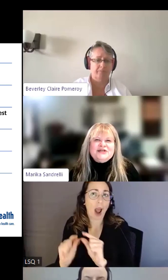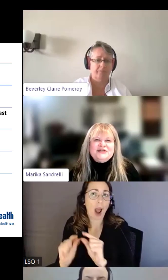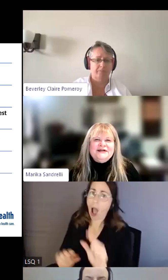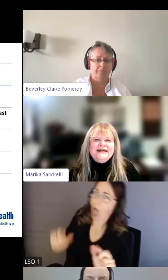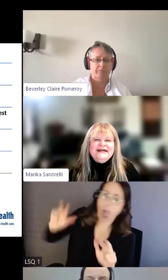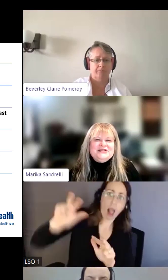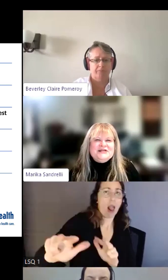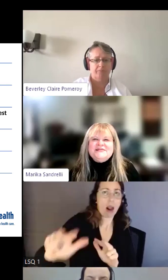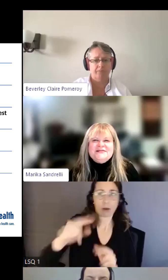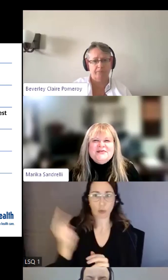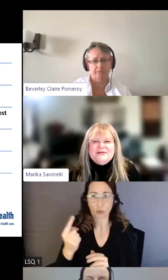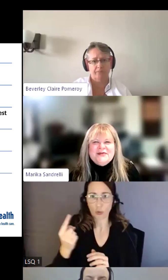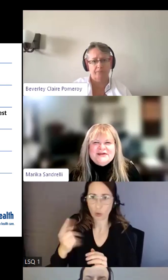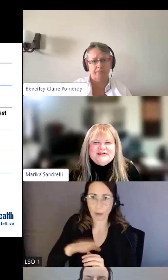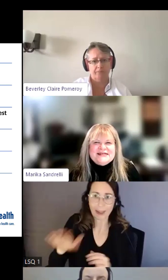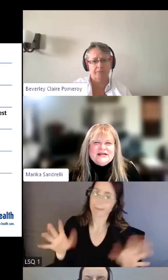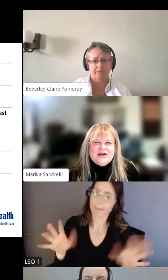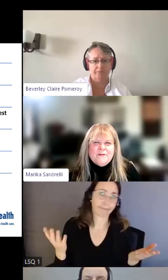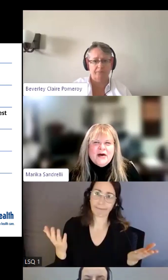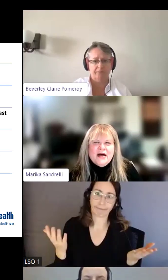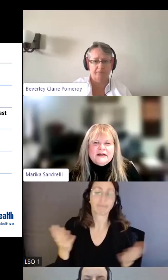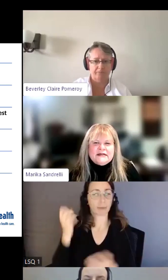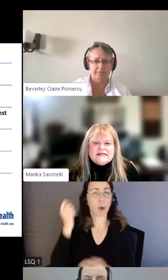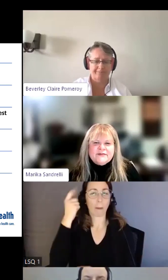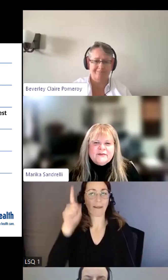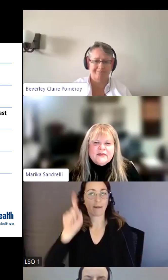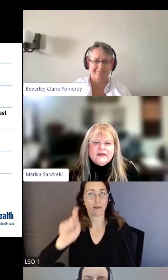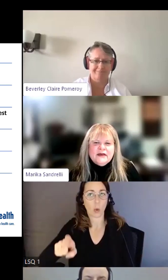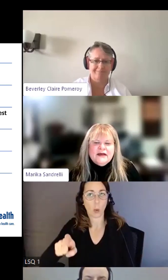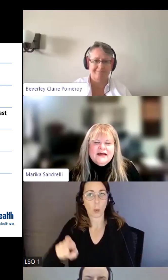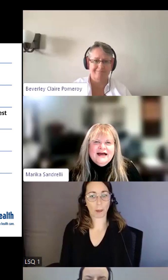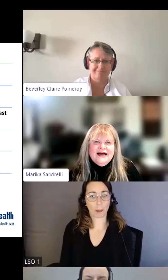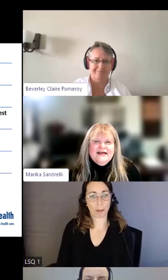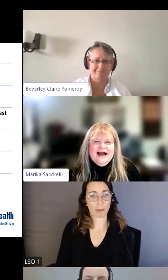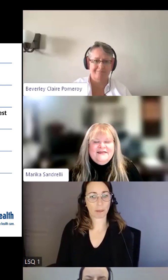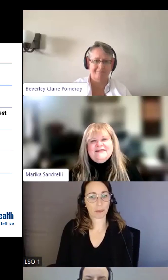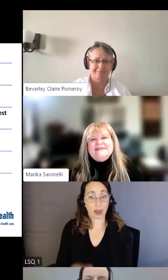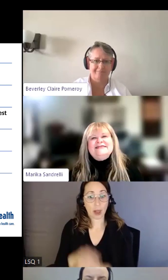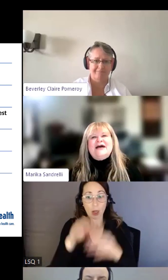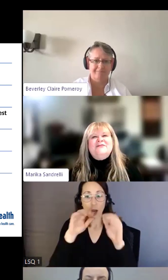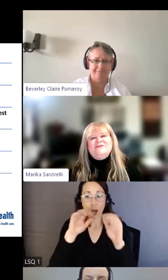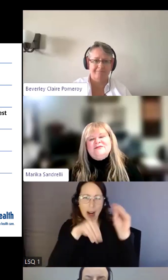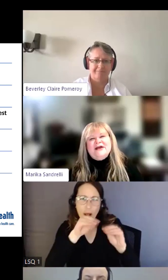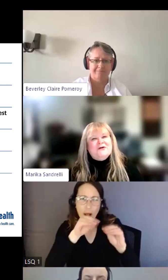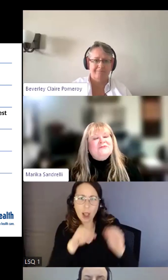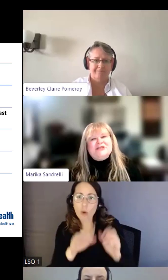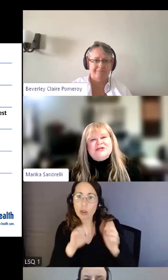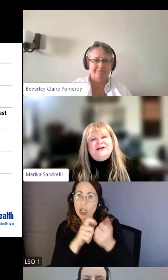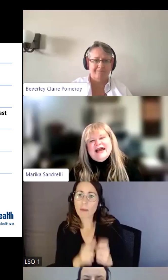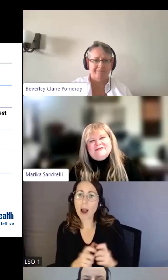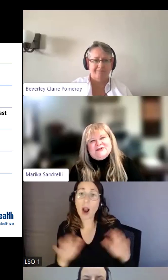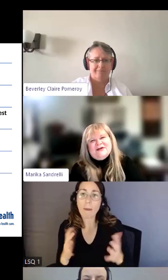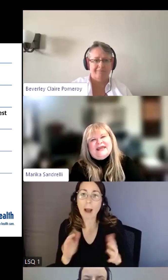dit, ces changements par des petits pas. Et cela vient peut-être aussi de mon expérience.